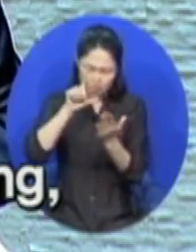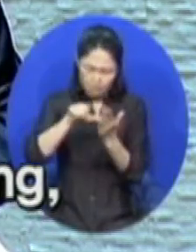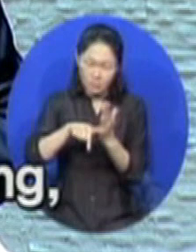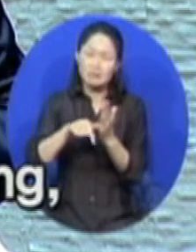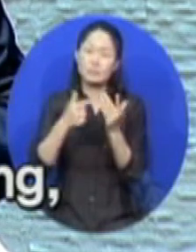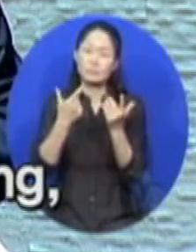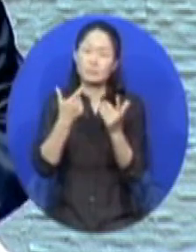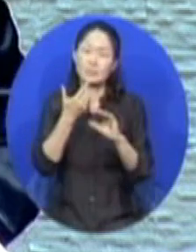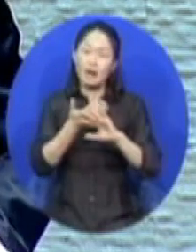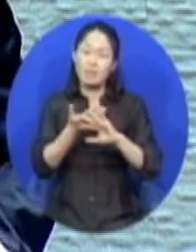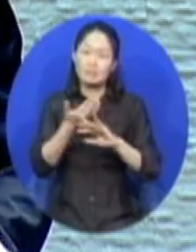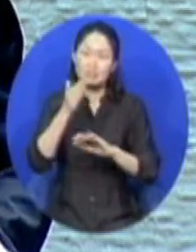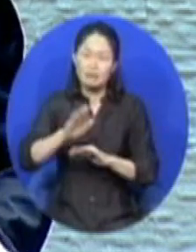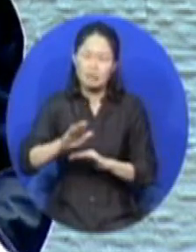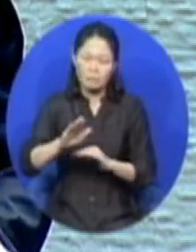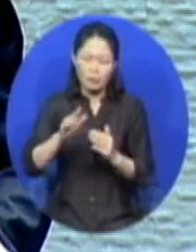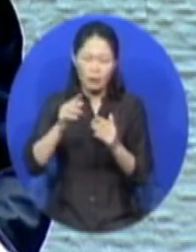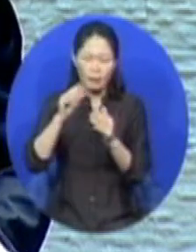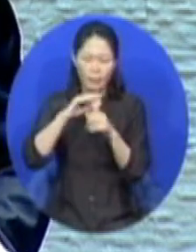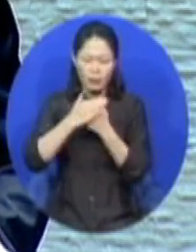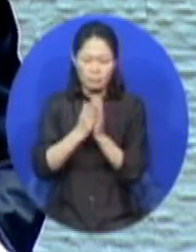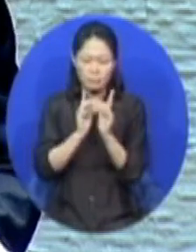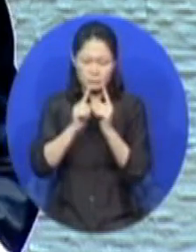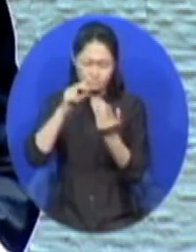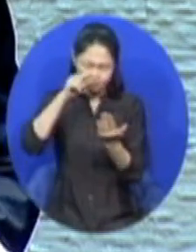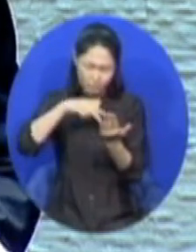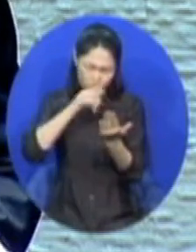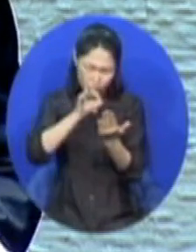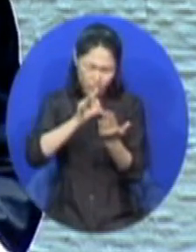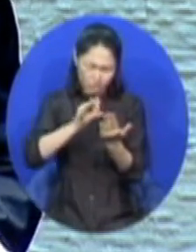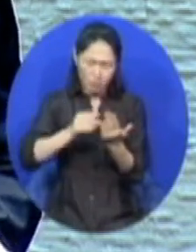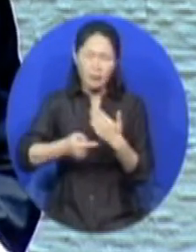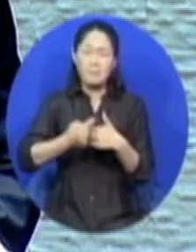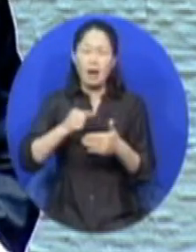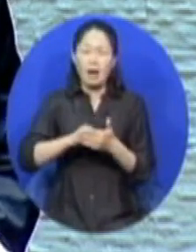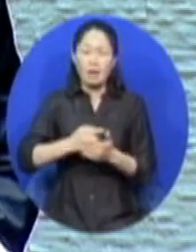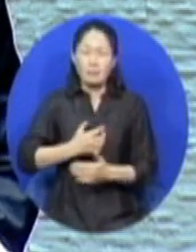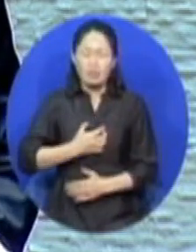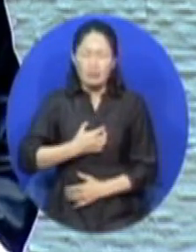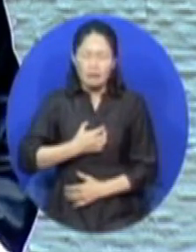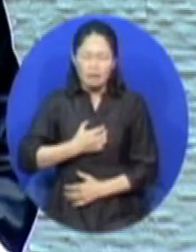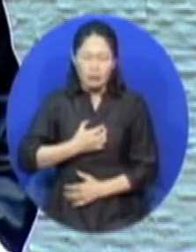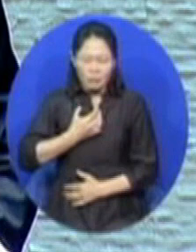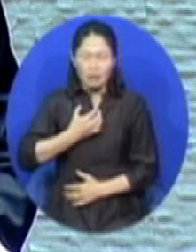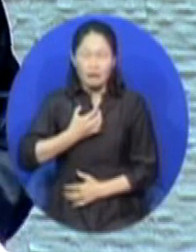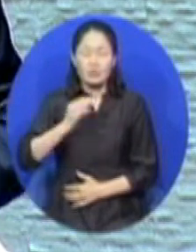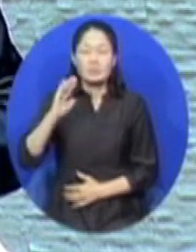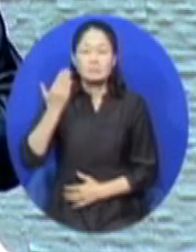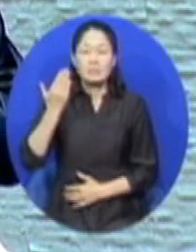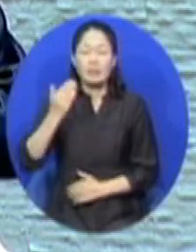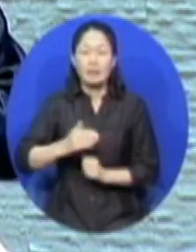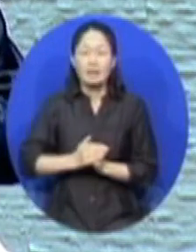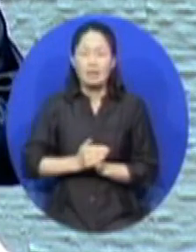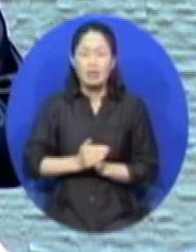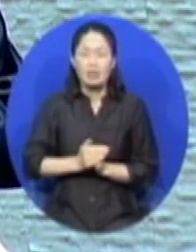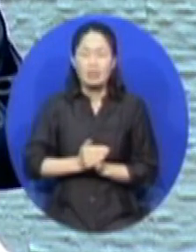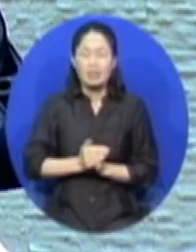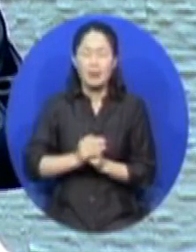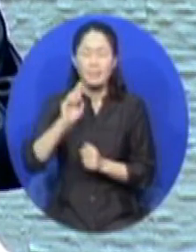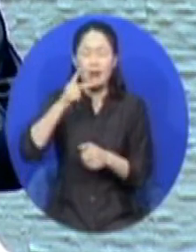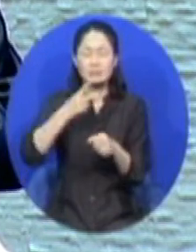그렇게 마음이 격해지는 거에요 보내 맞았을 때 사도 바울의 심정을 조금이라도